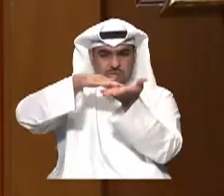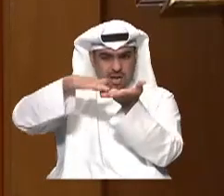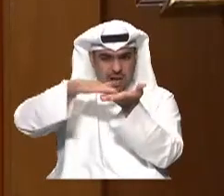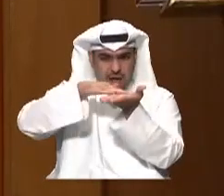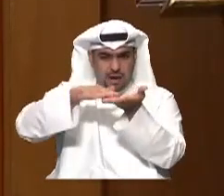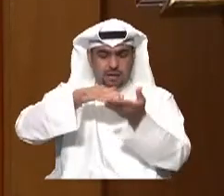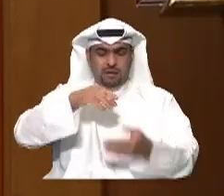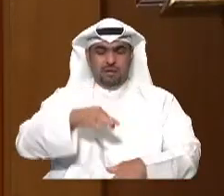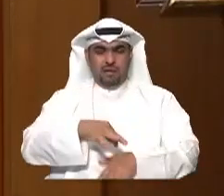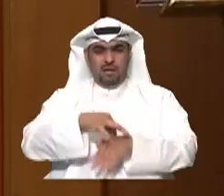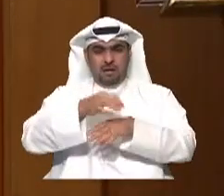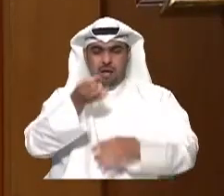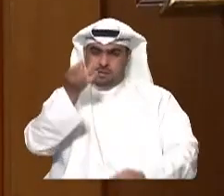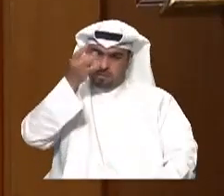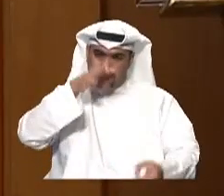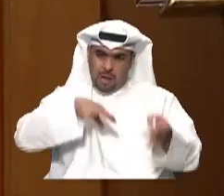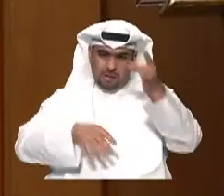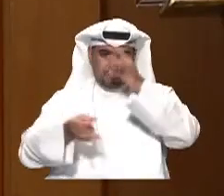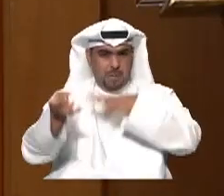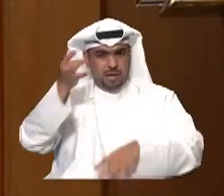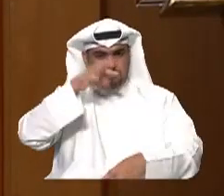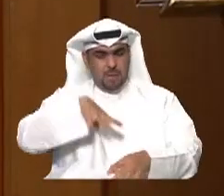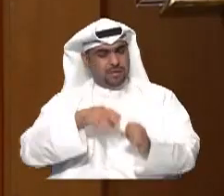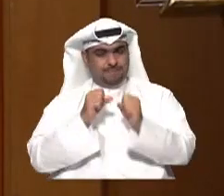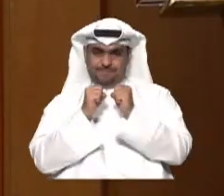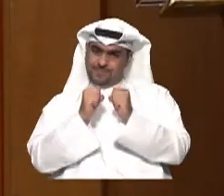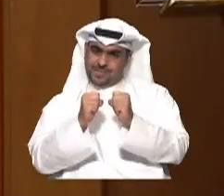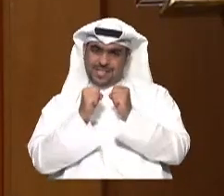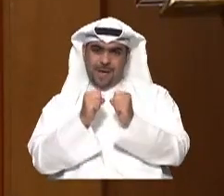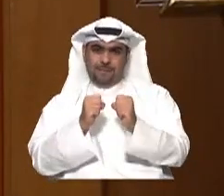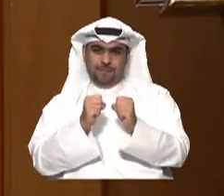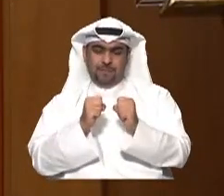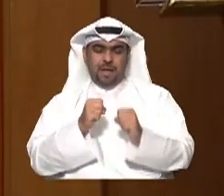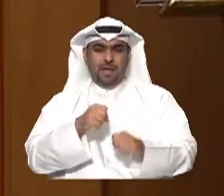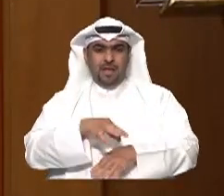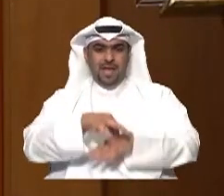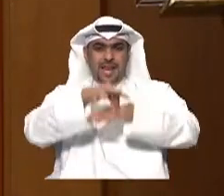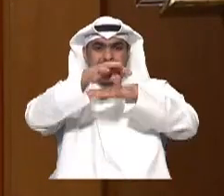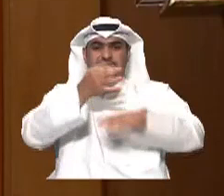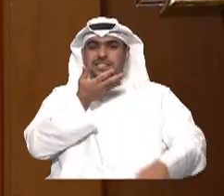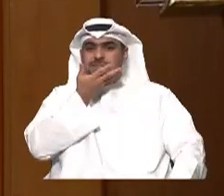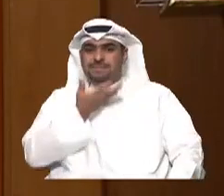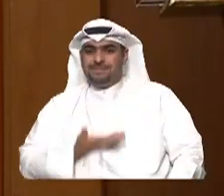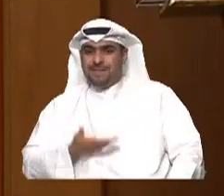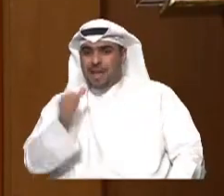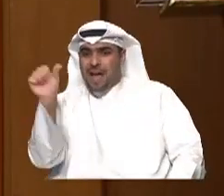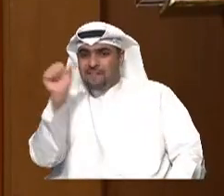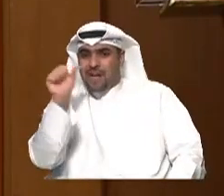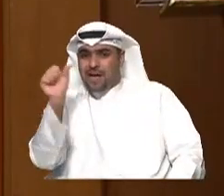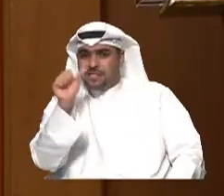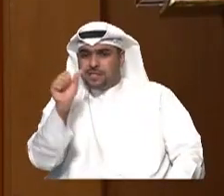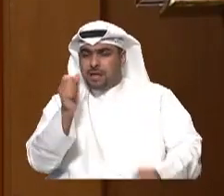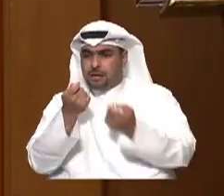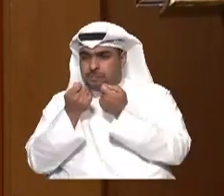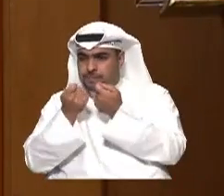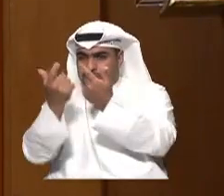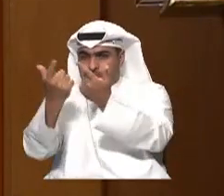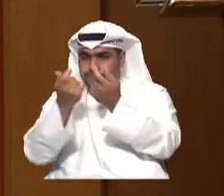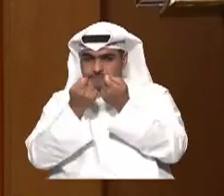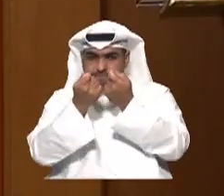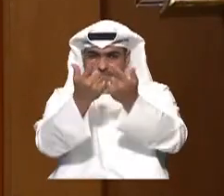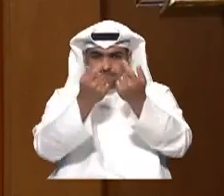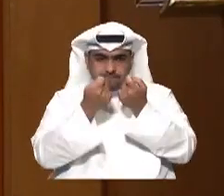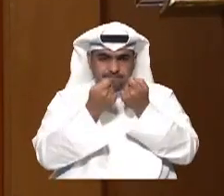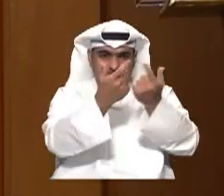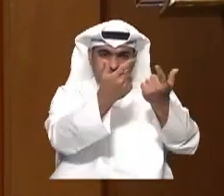طالت الأرواح البشرية. كما أدت الأزمة إلى نزوح عشرات الآلاف من الأفغان إلى دول أخرى، بالإضافة